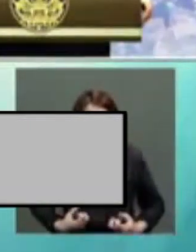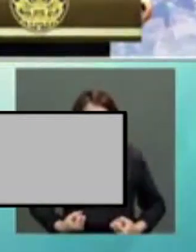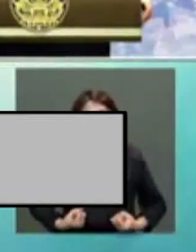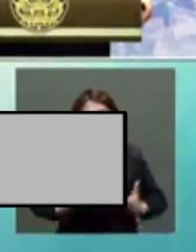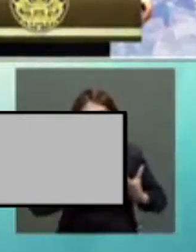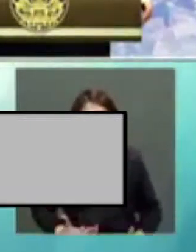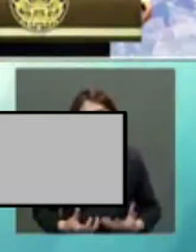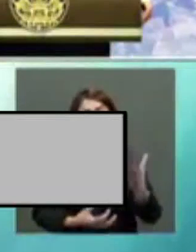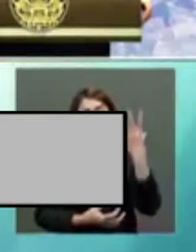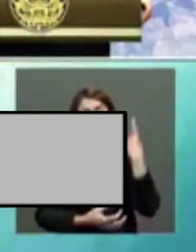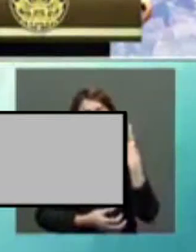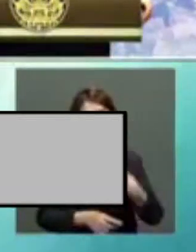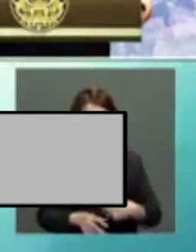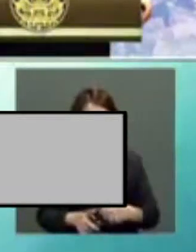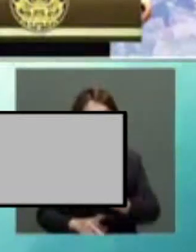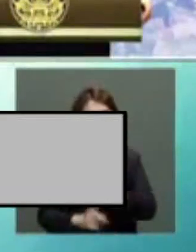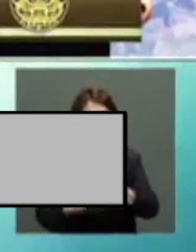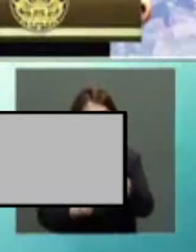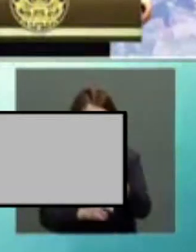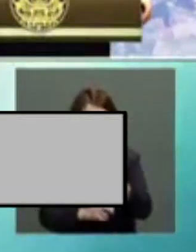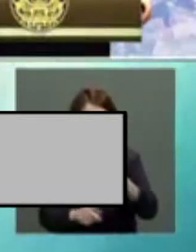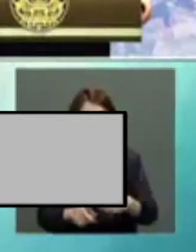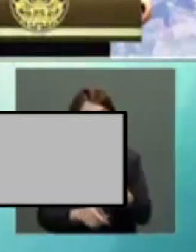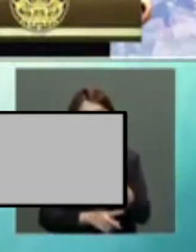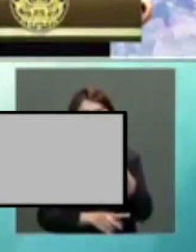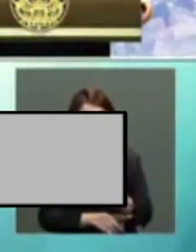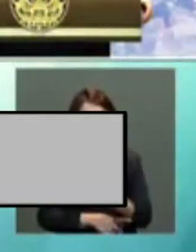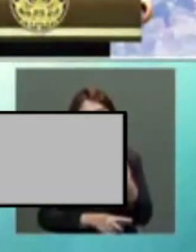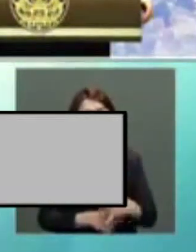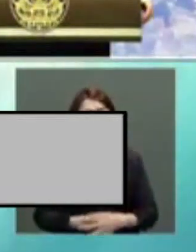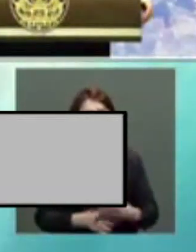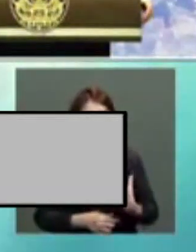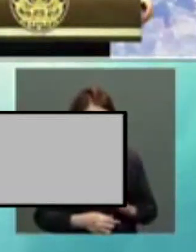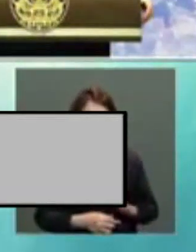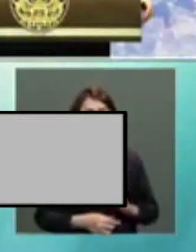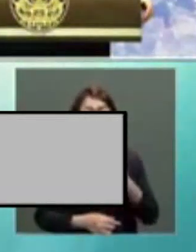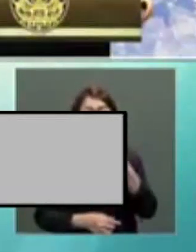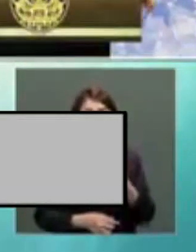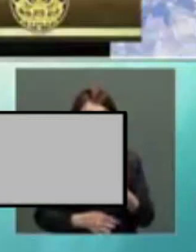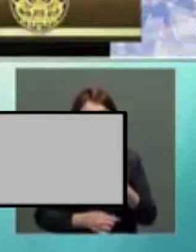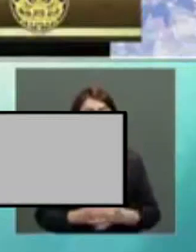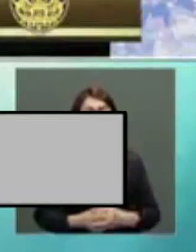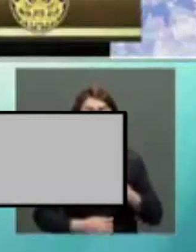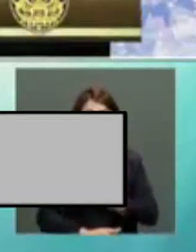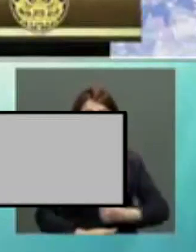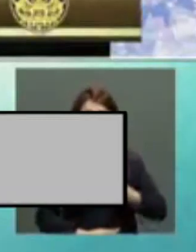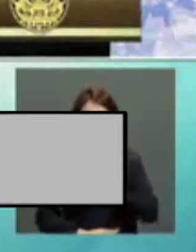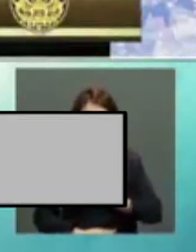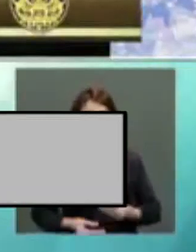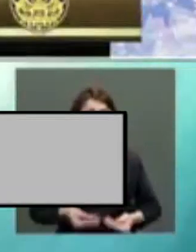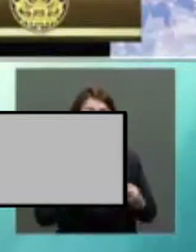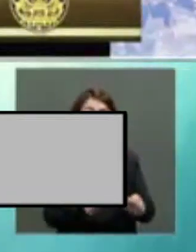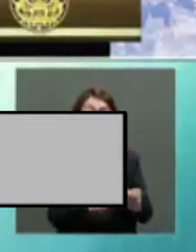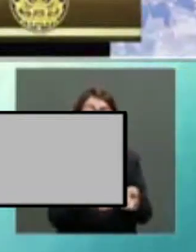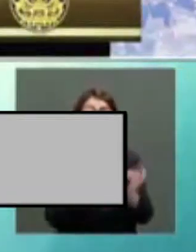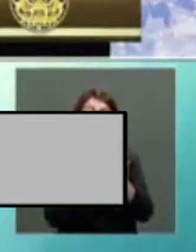ครับก็คือวันที่6เมษายนด้วยอาการทางเดินระบบทางเดินหายใจล้มเหลวต้องขอแสดงความเสียใจกับครอบครัวท่านด้วยนะ